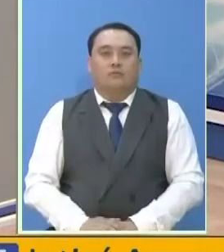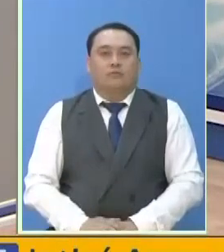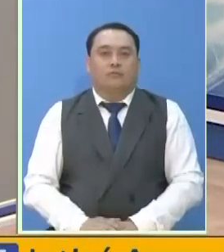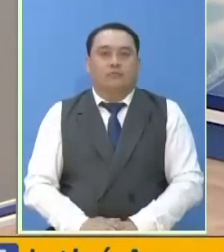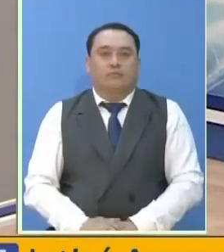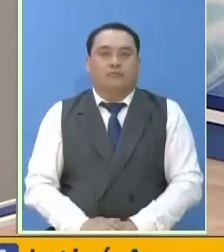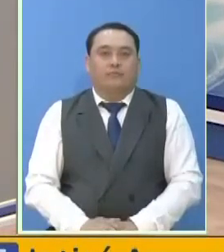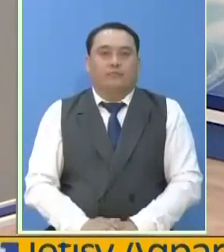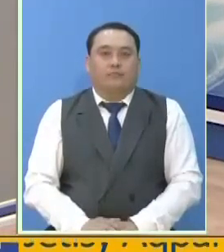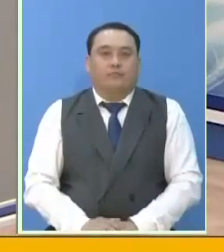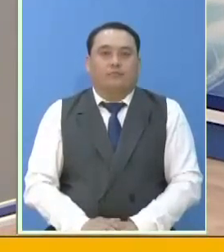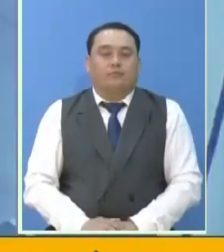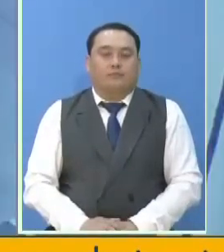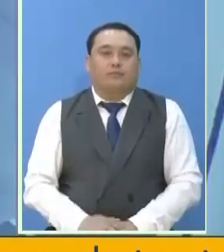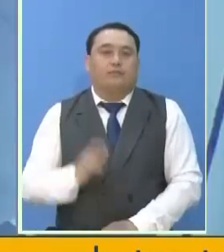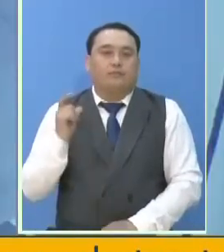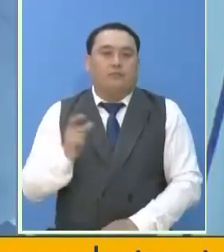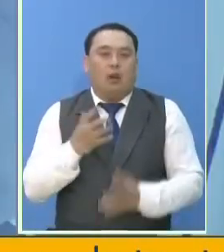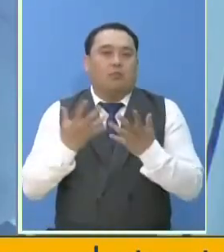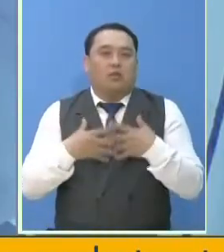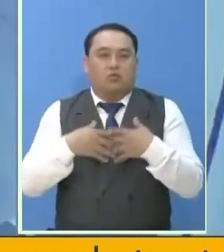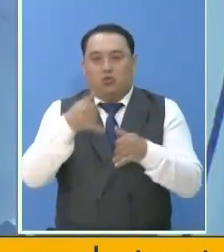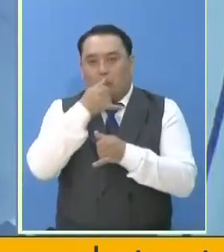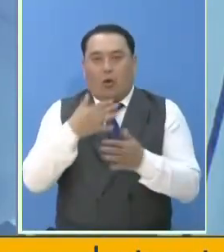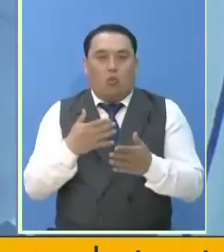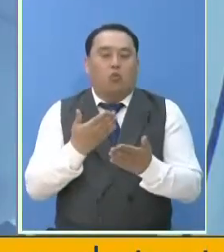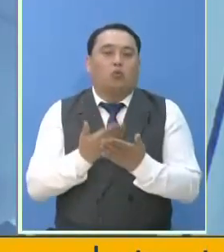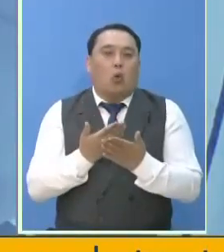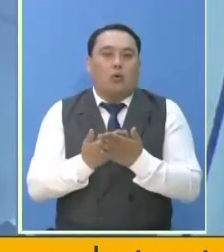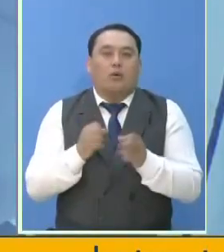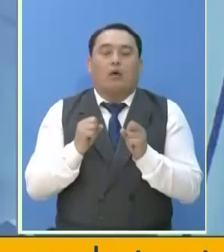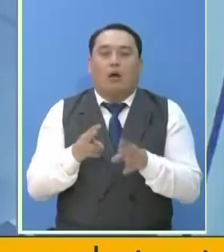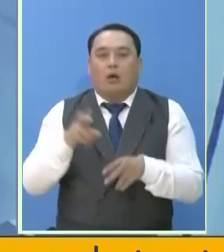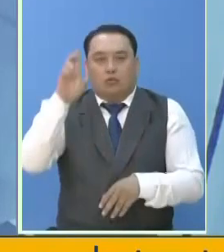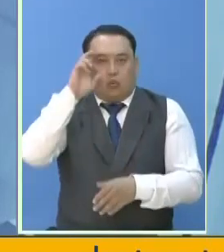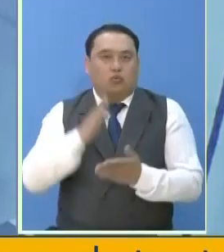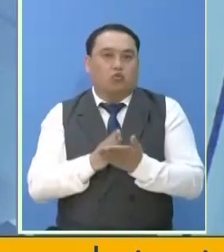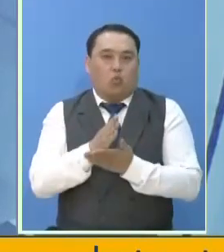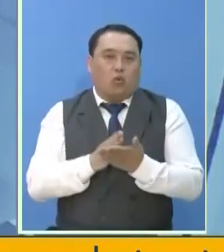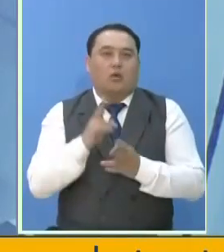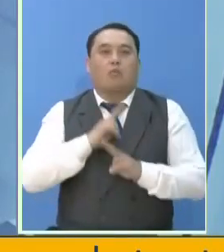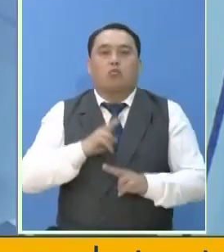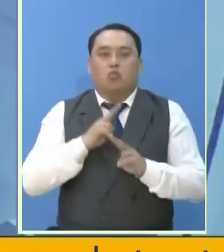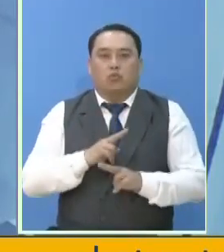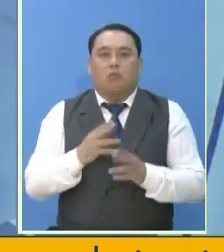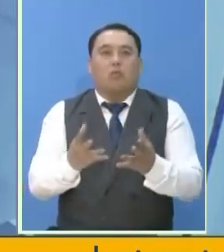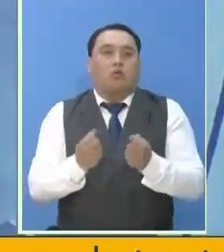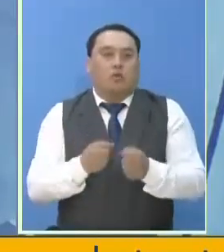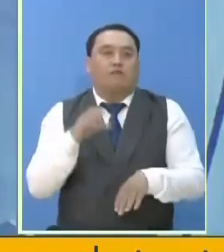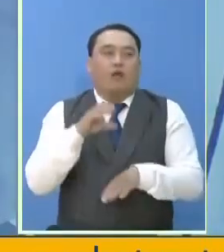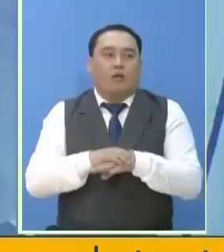Правильно говорите, я не бухгалтер, я не экономист, я просчитать это не могу, но как государственный служащий, который работает и получает по